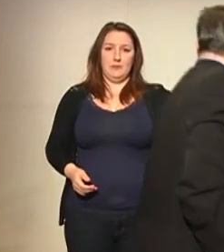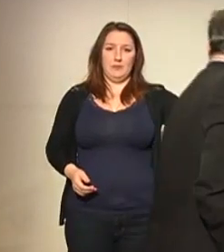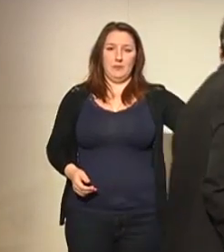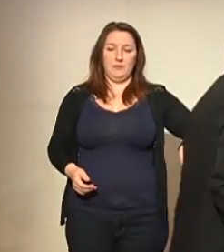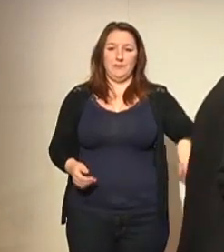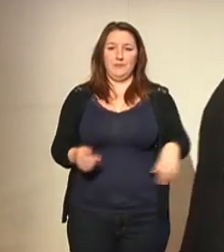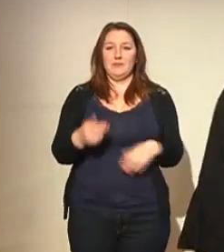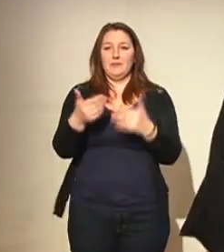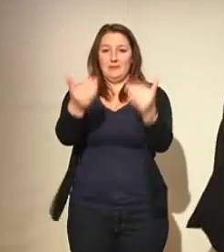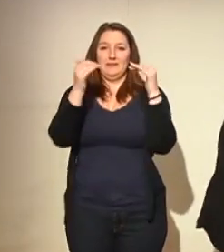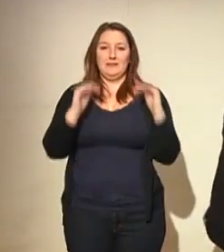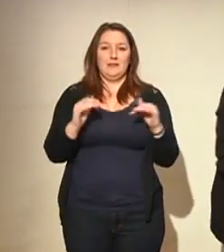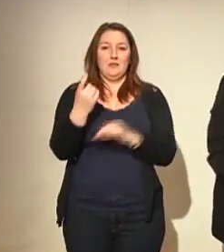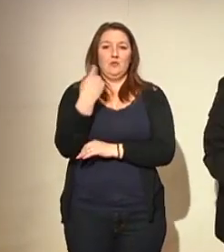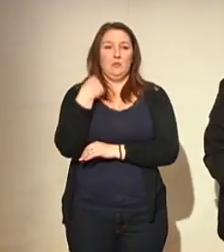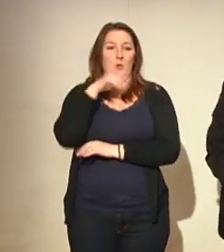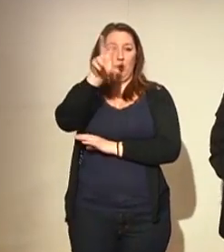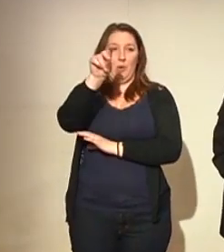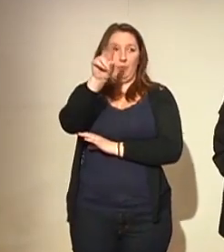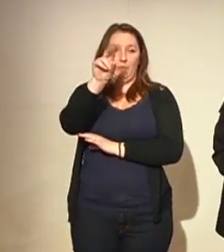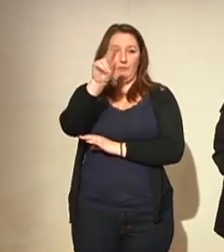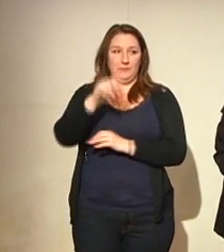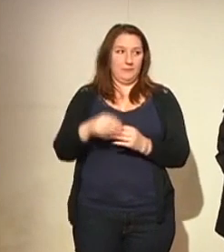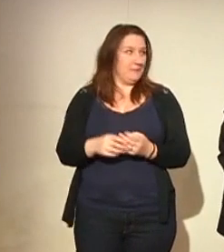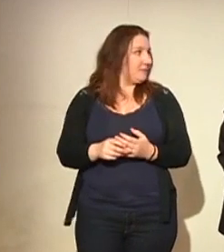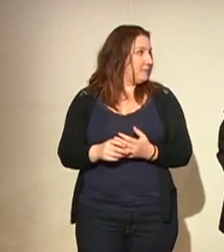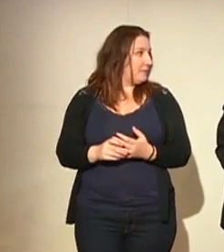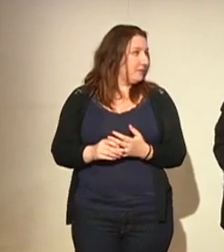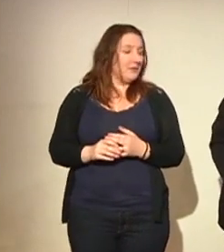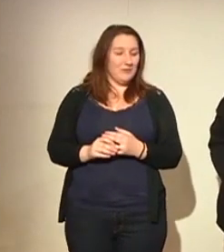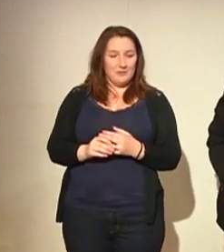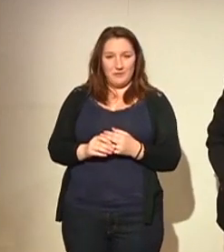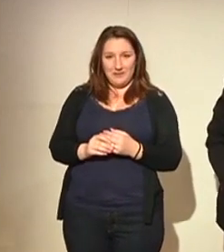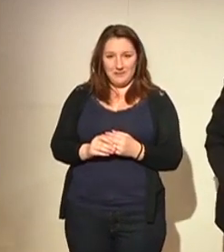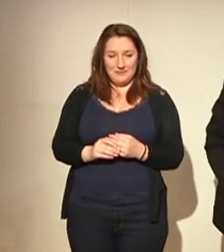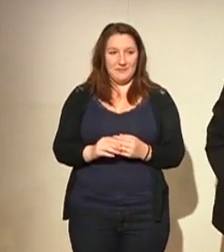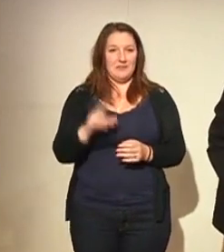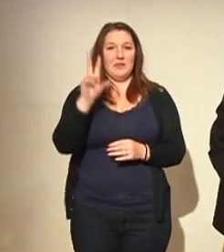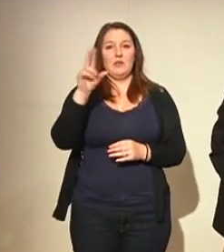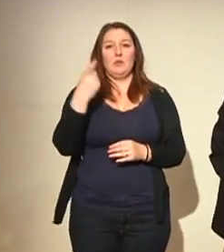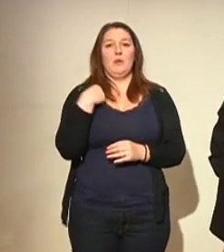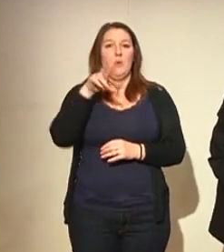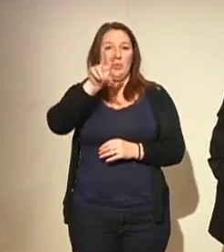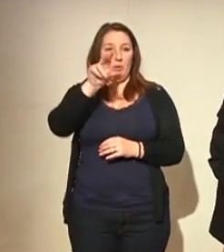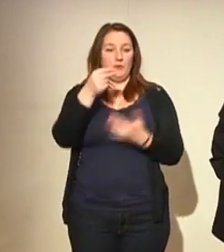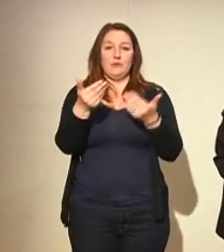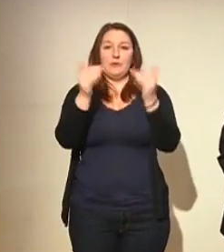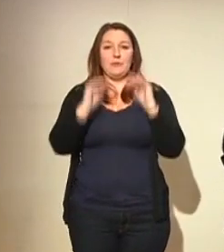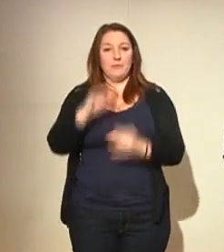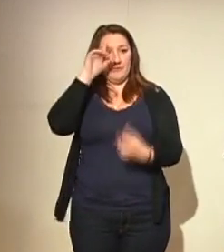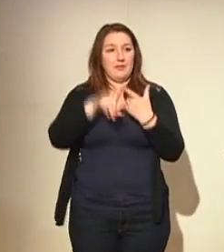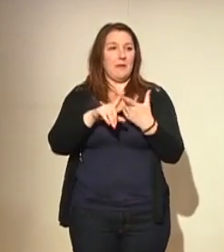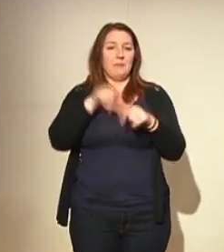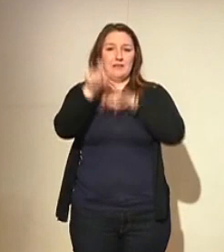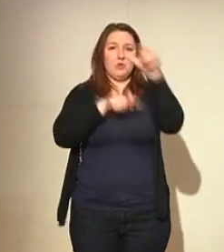à la délibération numéro 30 qui concerne les désignations des